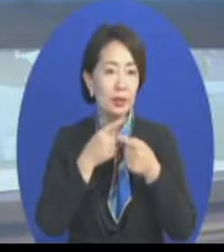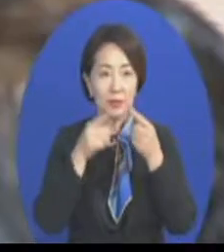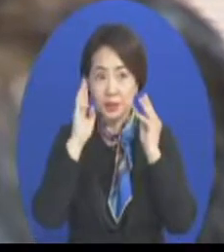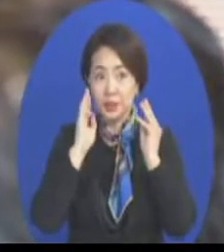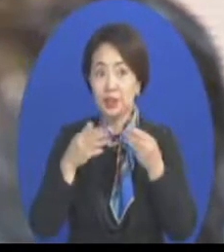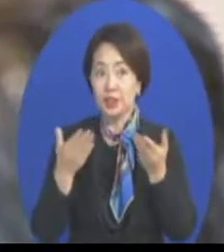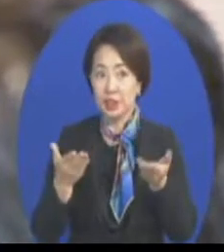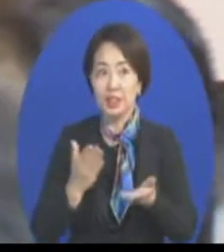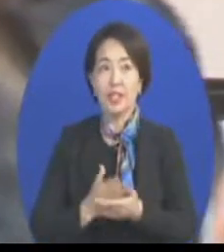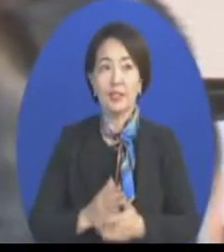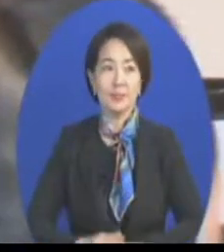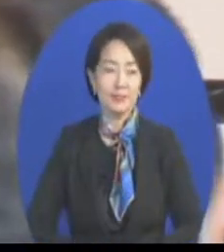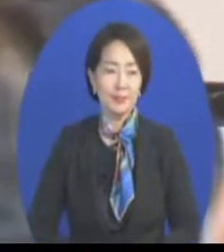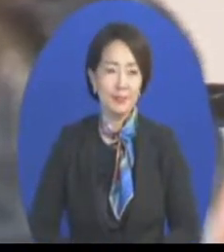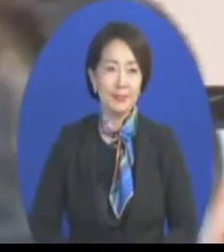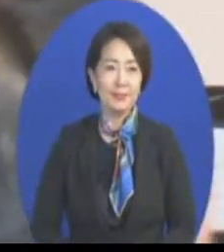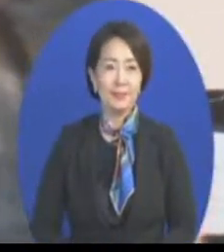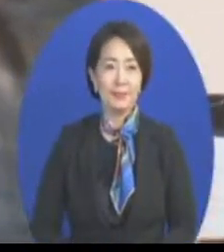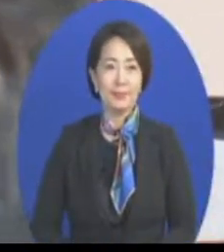шийдвэрлэлээ.